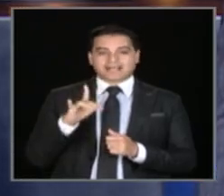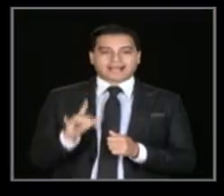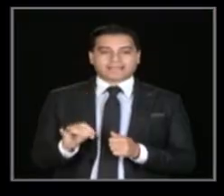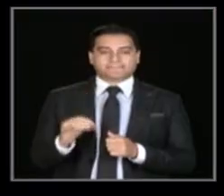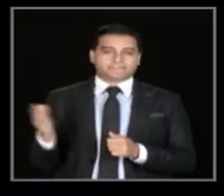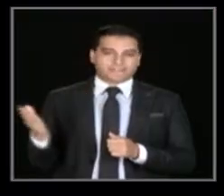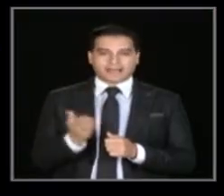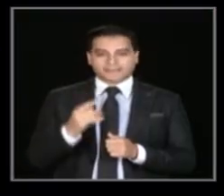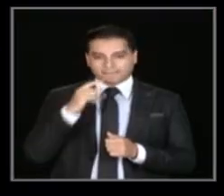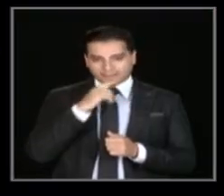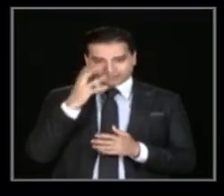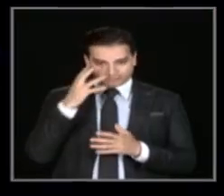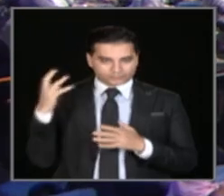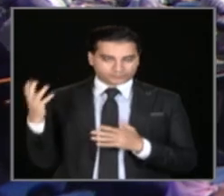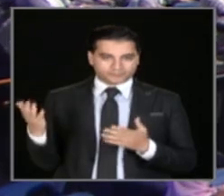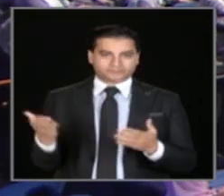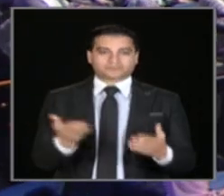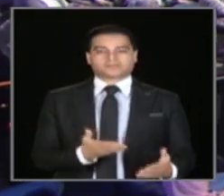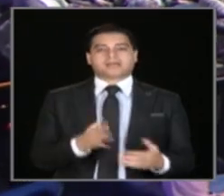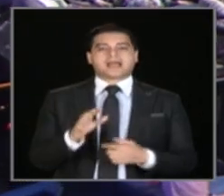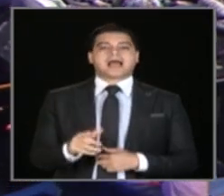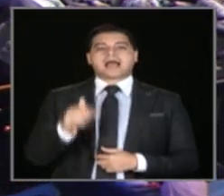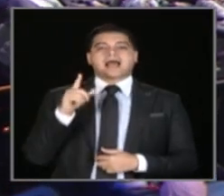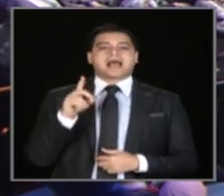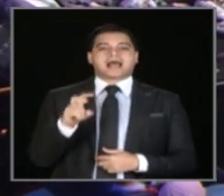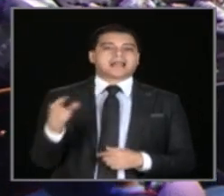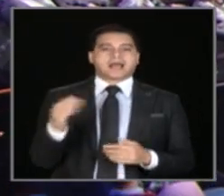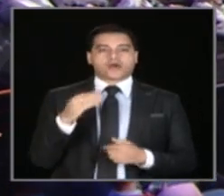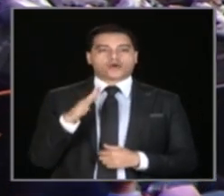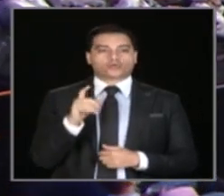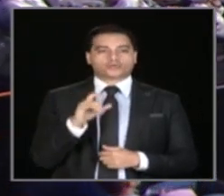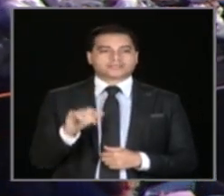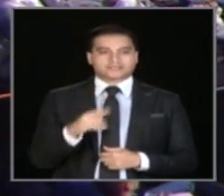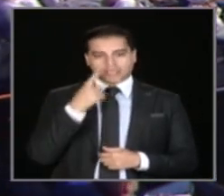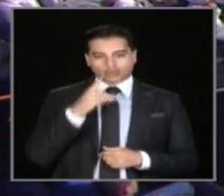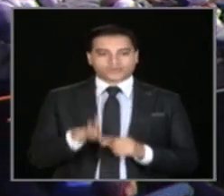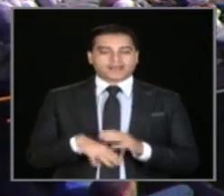هالة تنضم لينا. هالة حسني، وهنشوف هتعمل إيه.